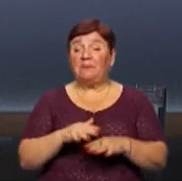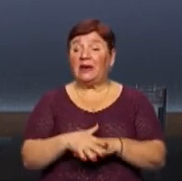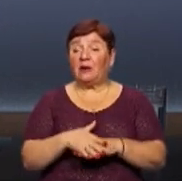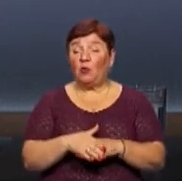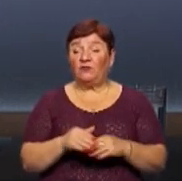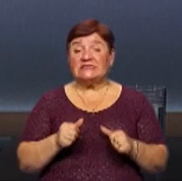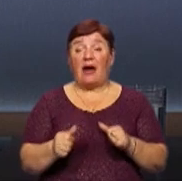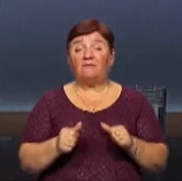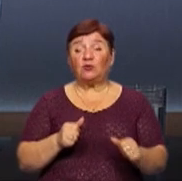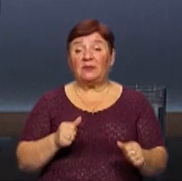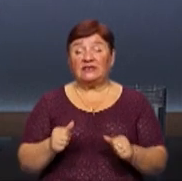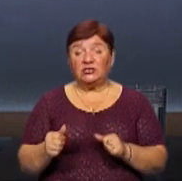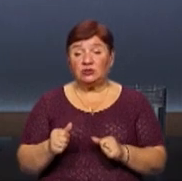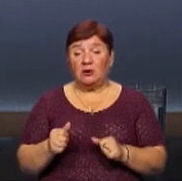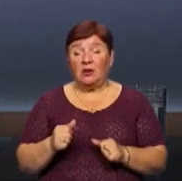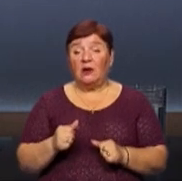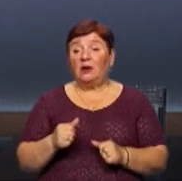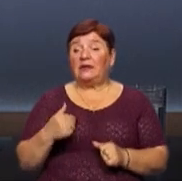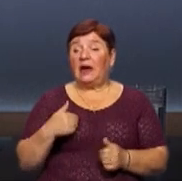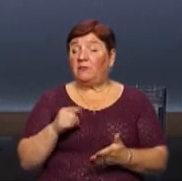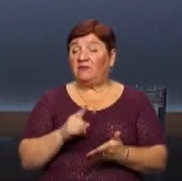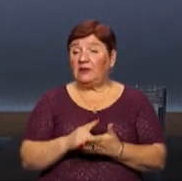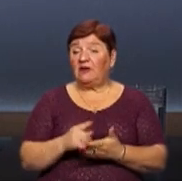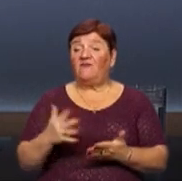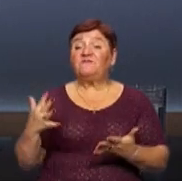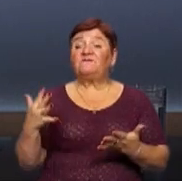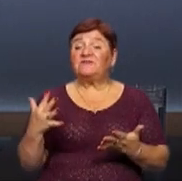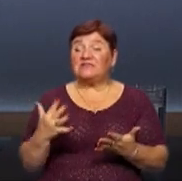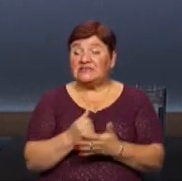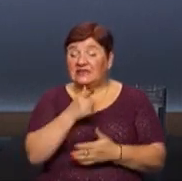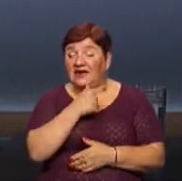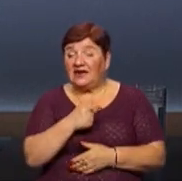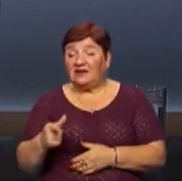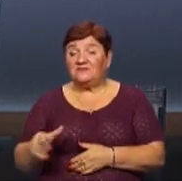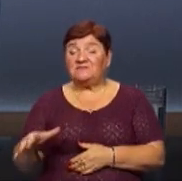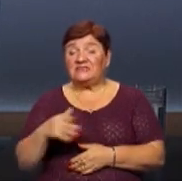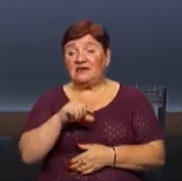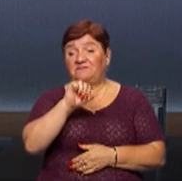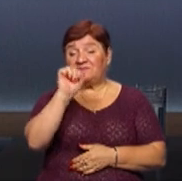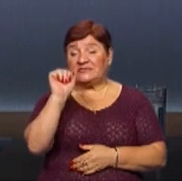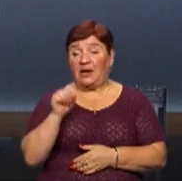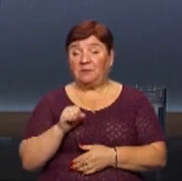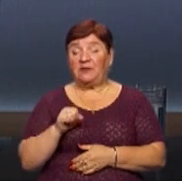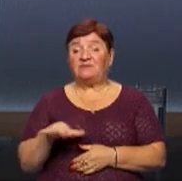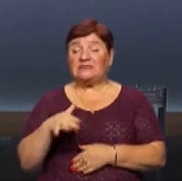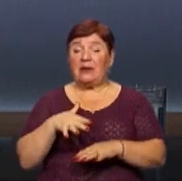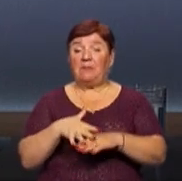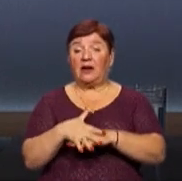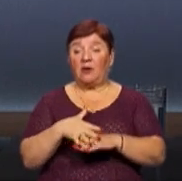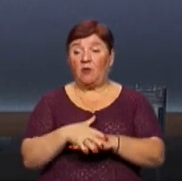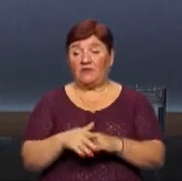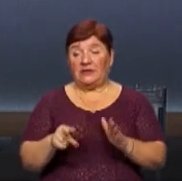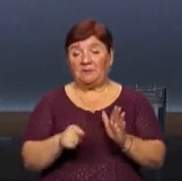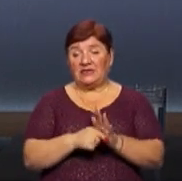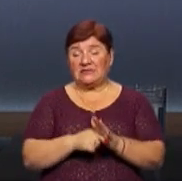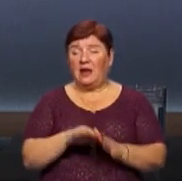перераховуються автоматично. Мушу поставити запитання, чи встигли вкластися в термін і всі в серпні вже отримують перераховані пенсії,